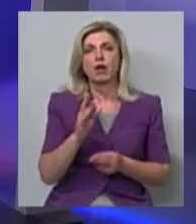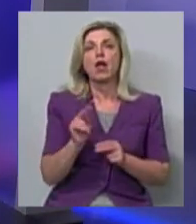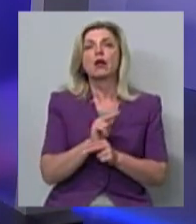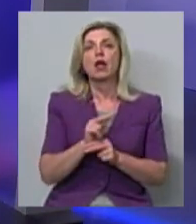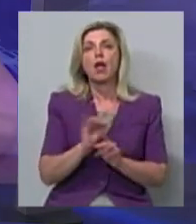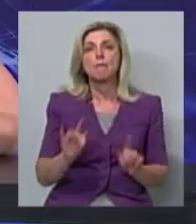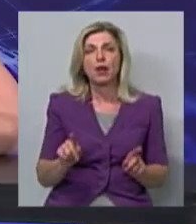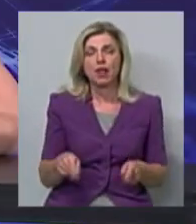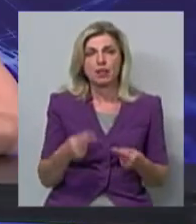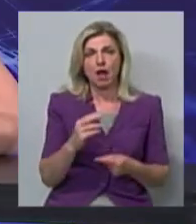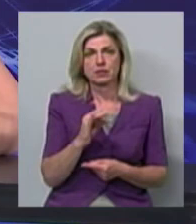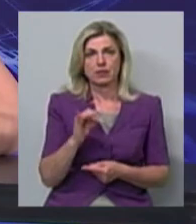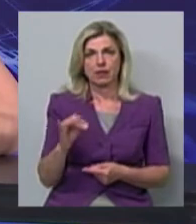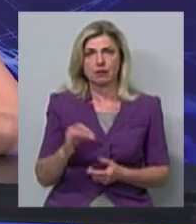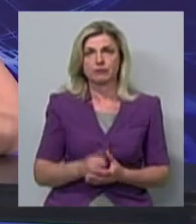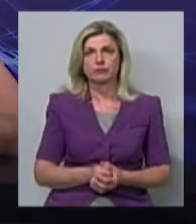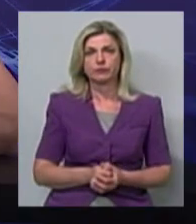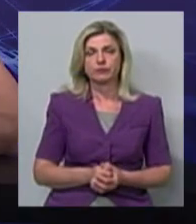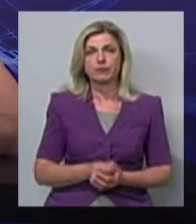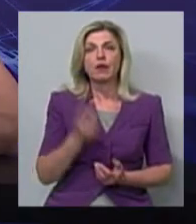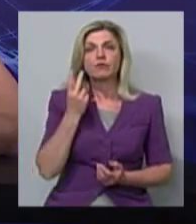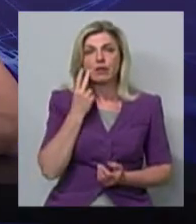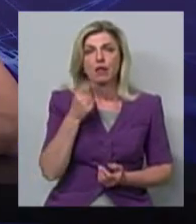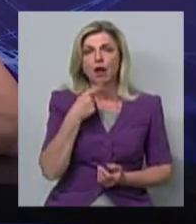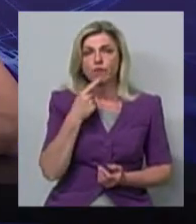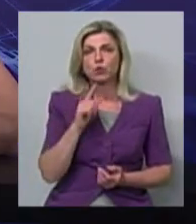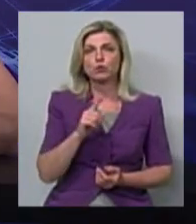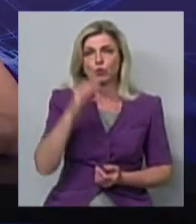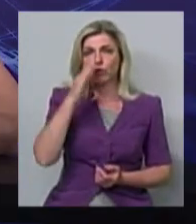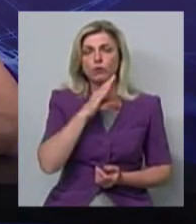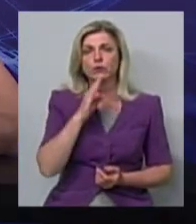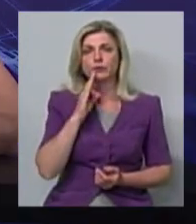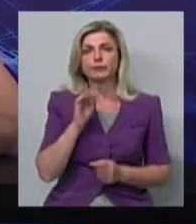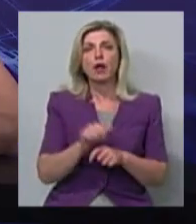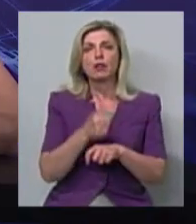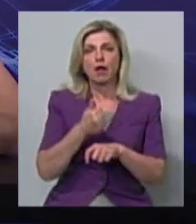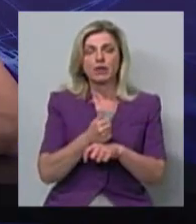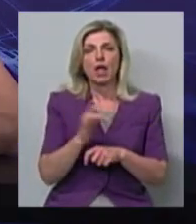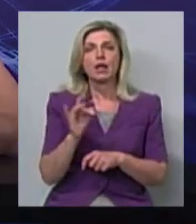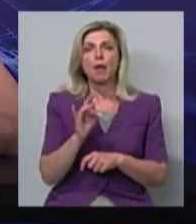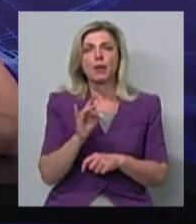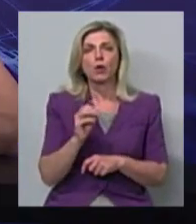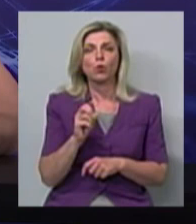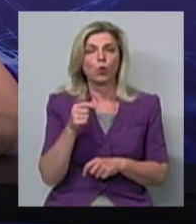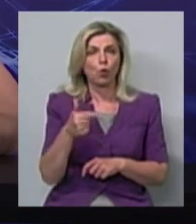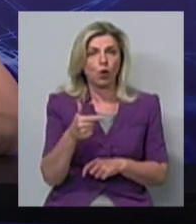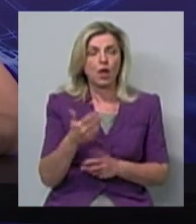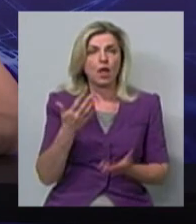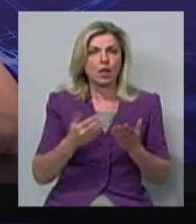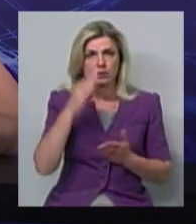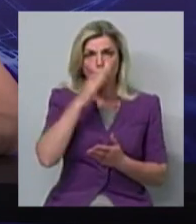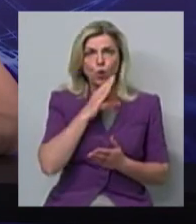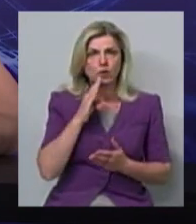реабілітації? Я завжди говорю, що батьки – найголовніші реабілітологи. Тобто, якщо батьки